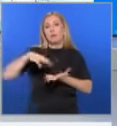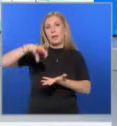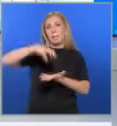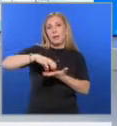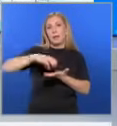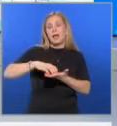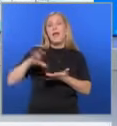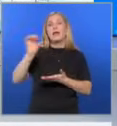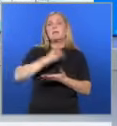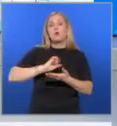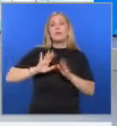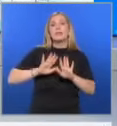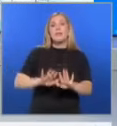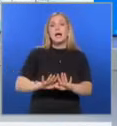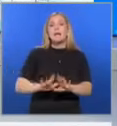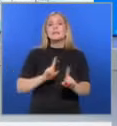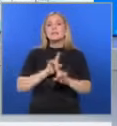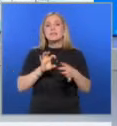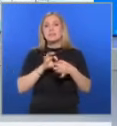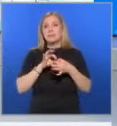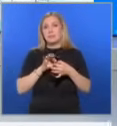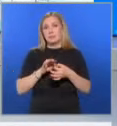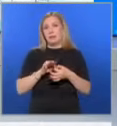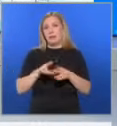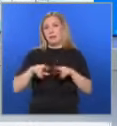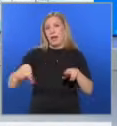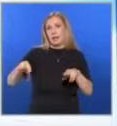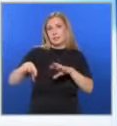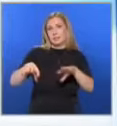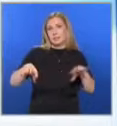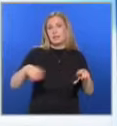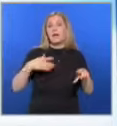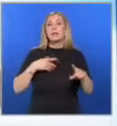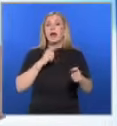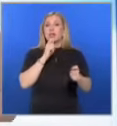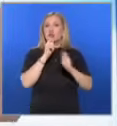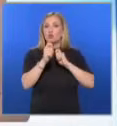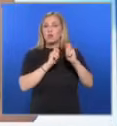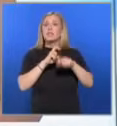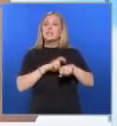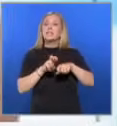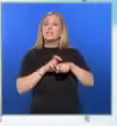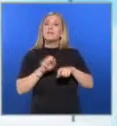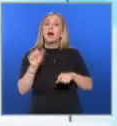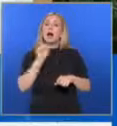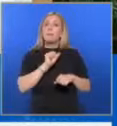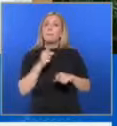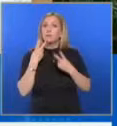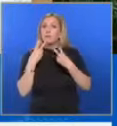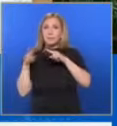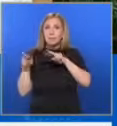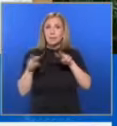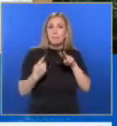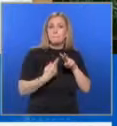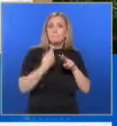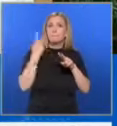парламент Европа на суверенните нации. Кореспондентът ни за европейските институции Десислава Апостолова следи първата